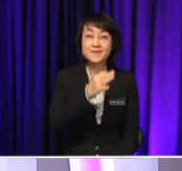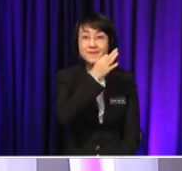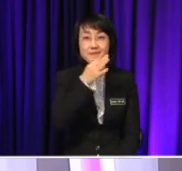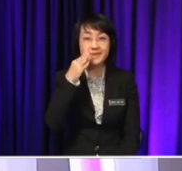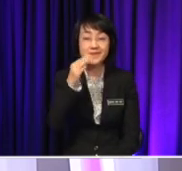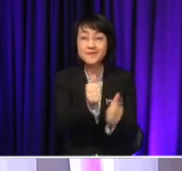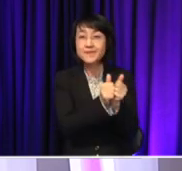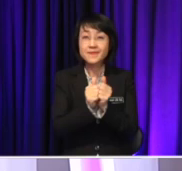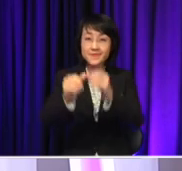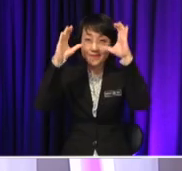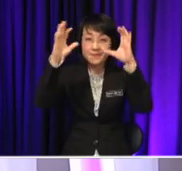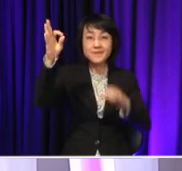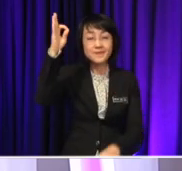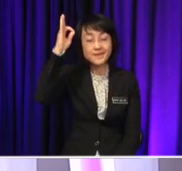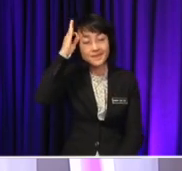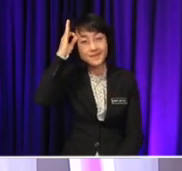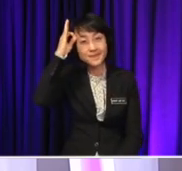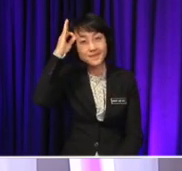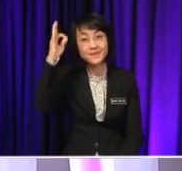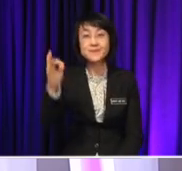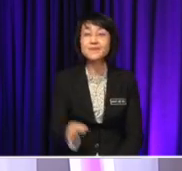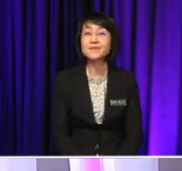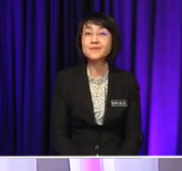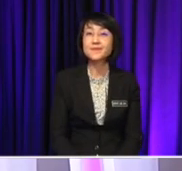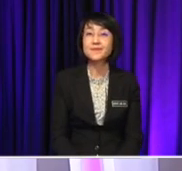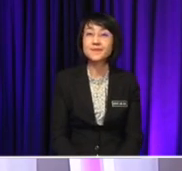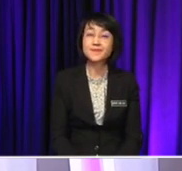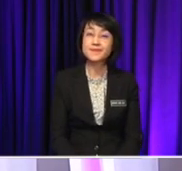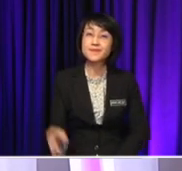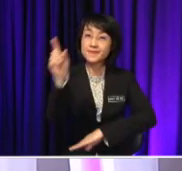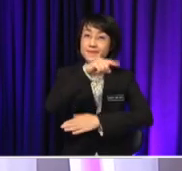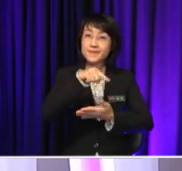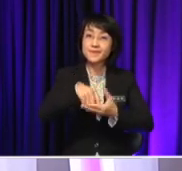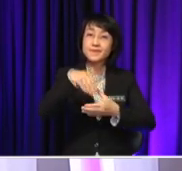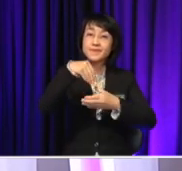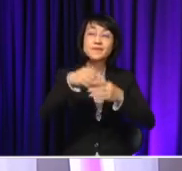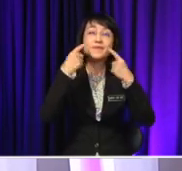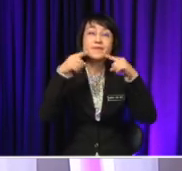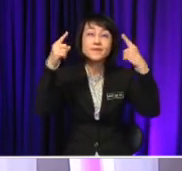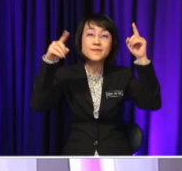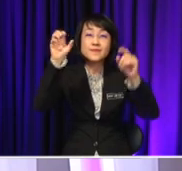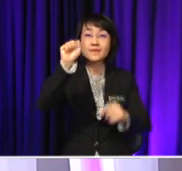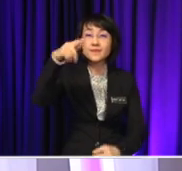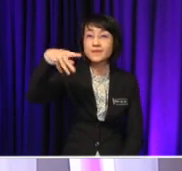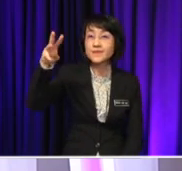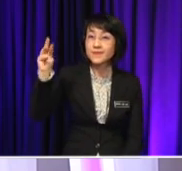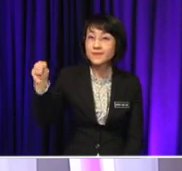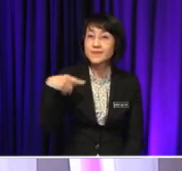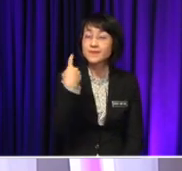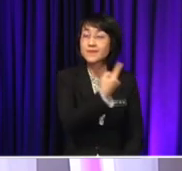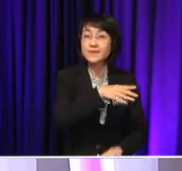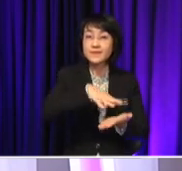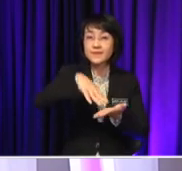Fitri daripada smg Sulaiman Bentong Pahang hari ini dalam sukses SPM 2022 kita belajar tentang